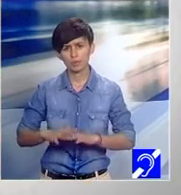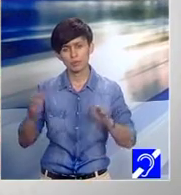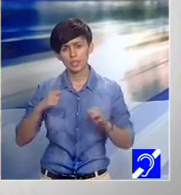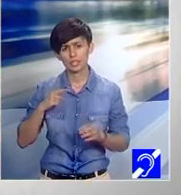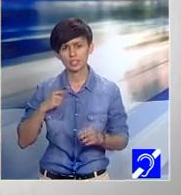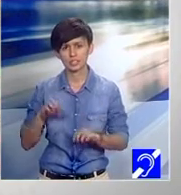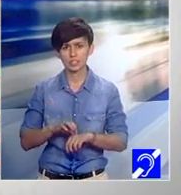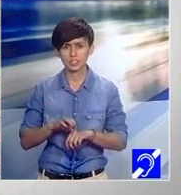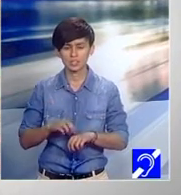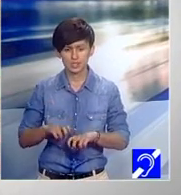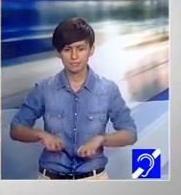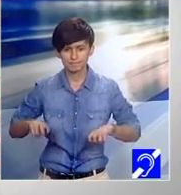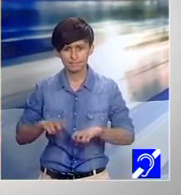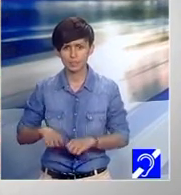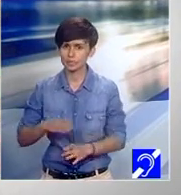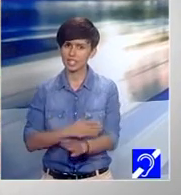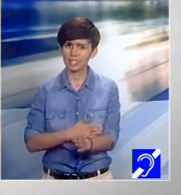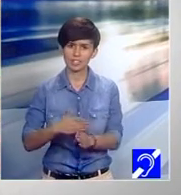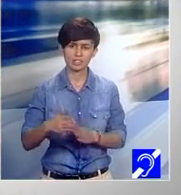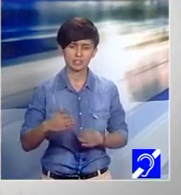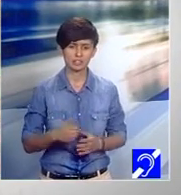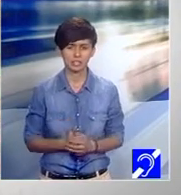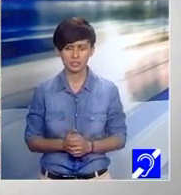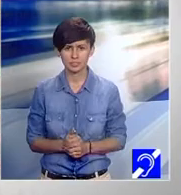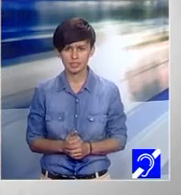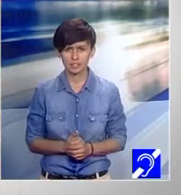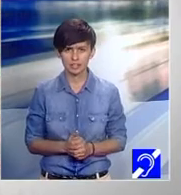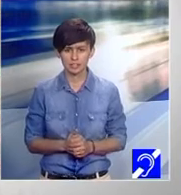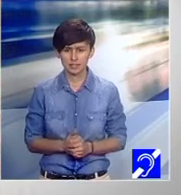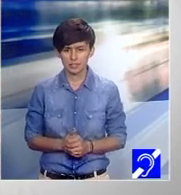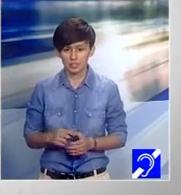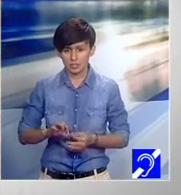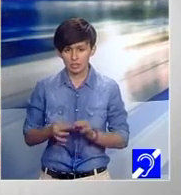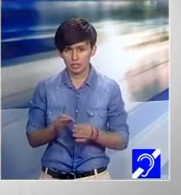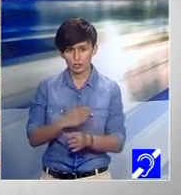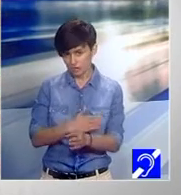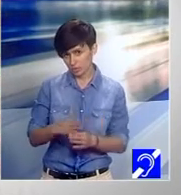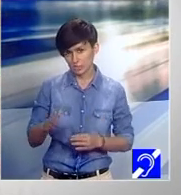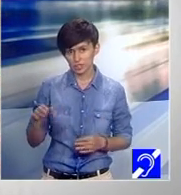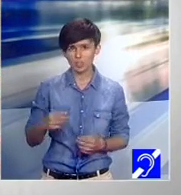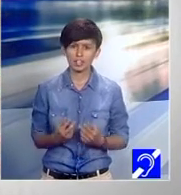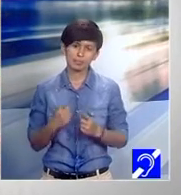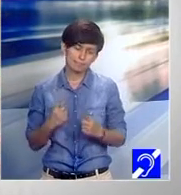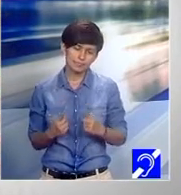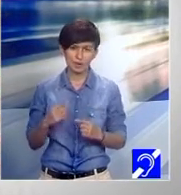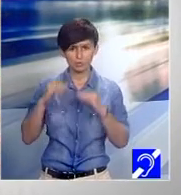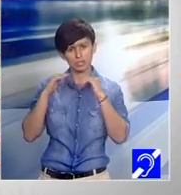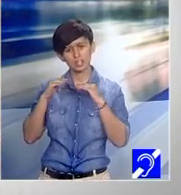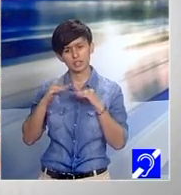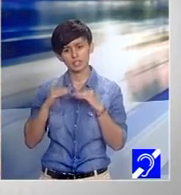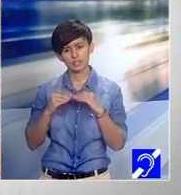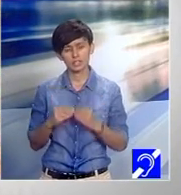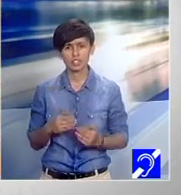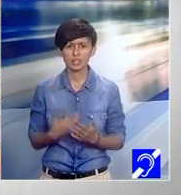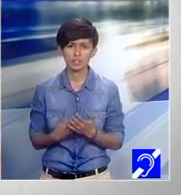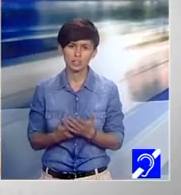Acum, cuvântul tardiv are diverse grade în cazul nostru. Faptul că venim cu